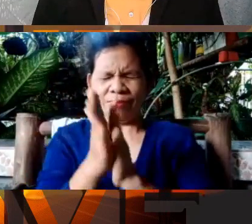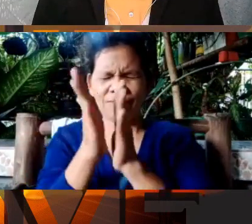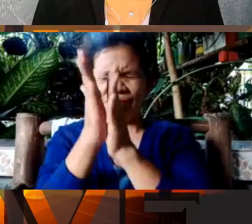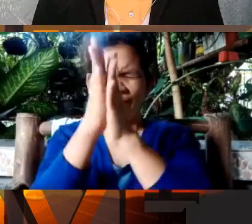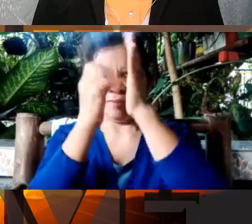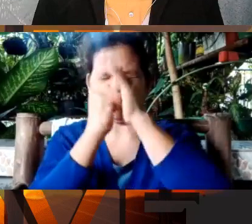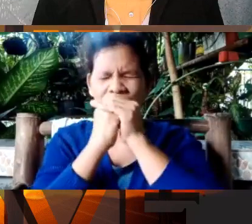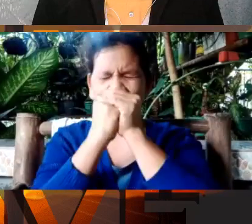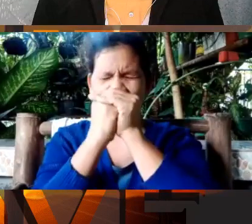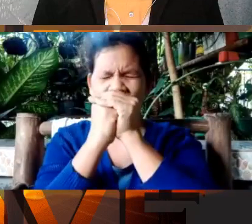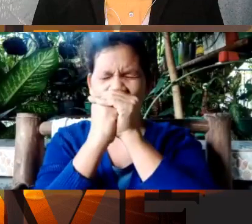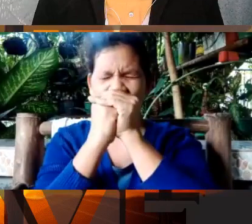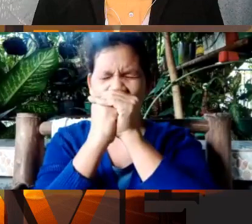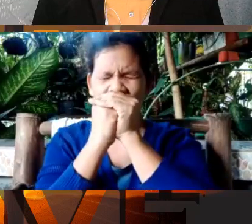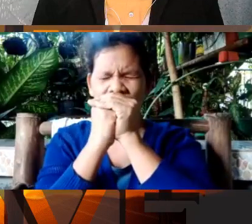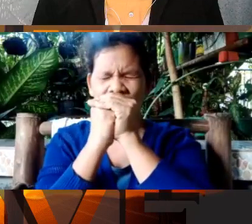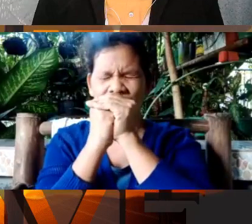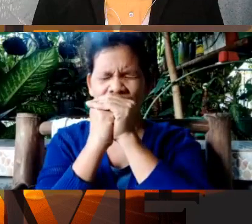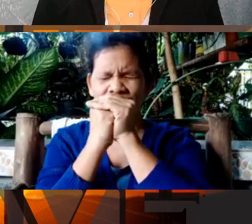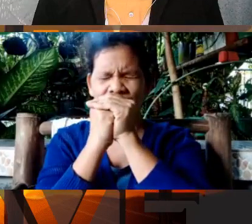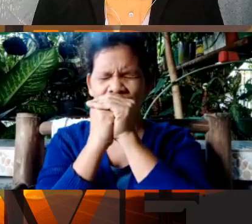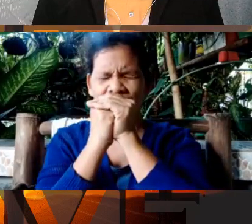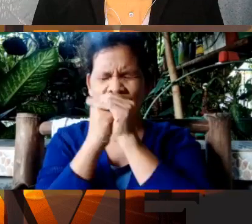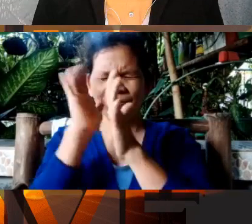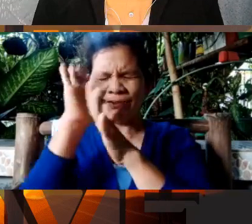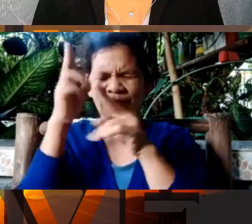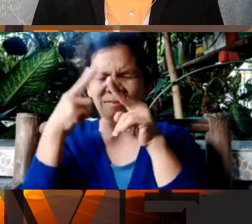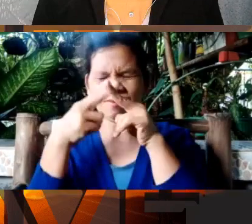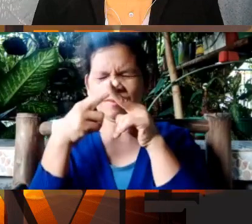sambahin ang iyong pangalan.